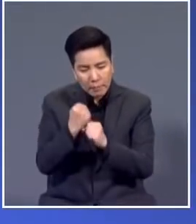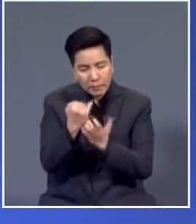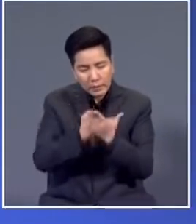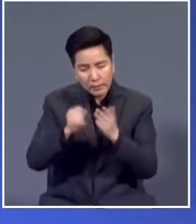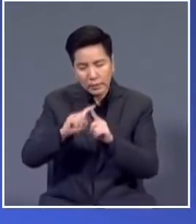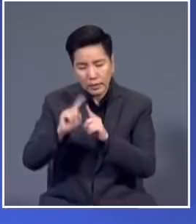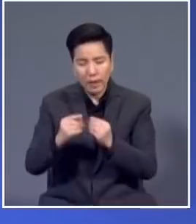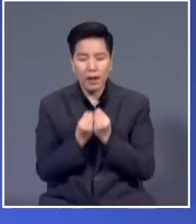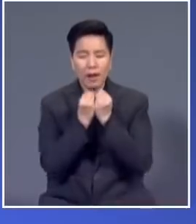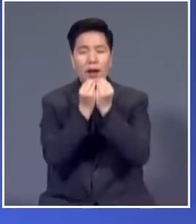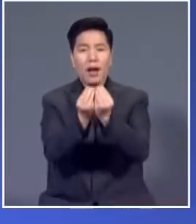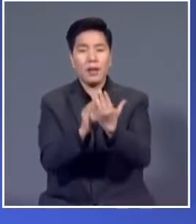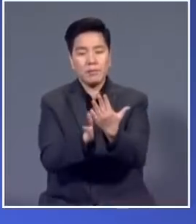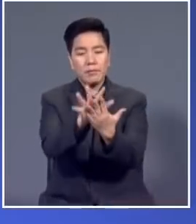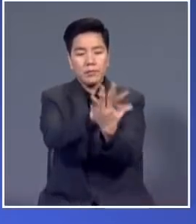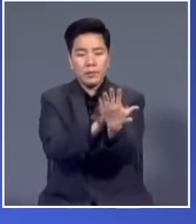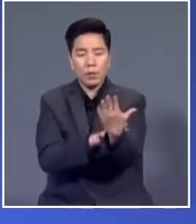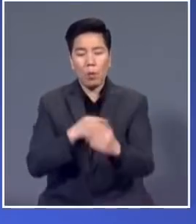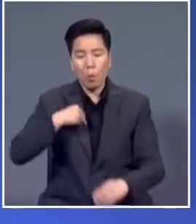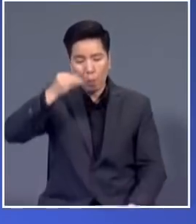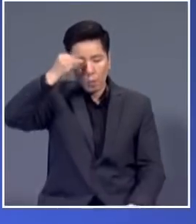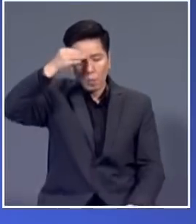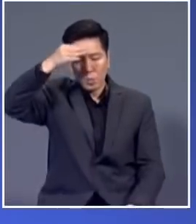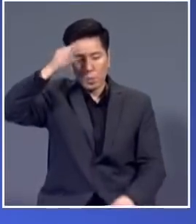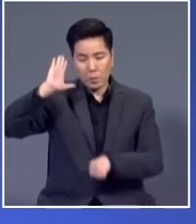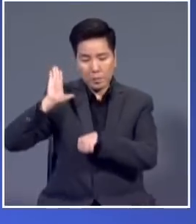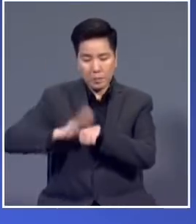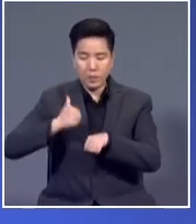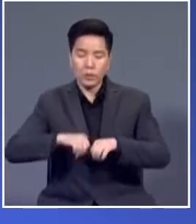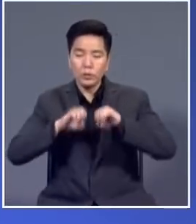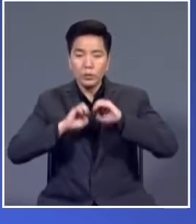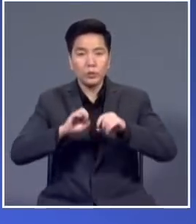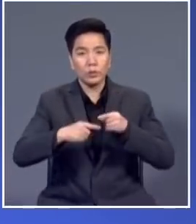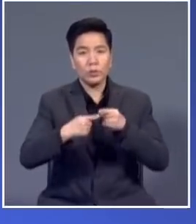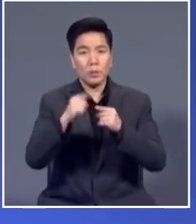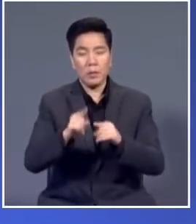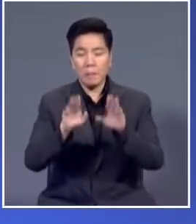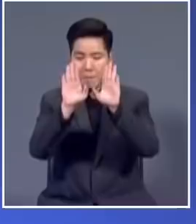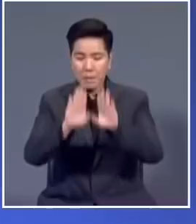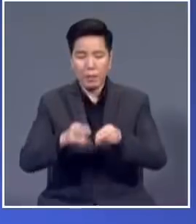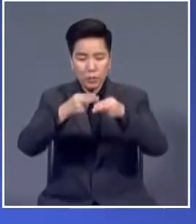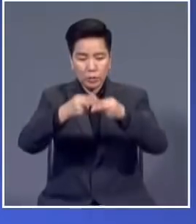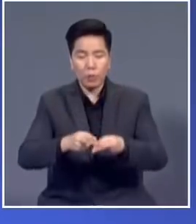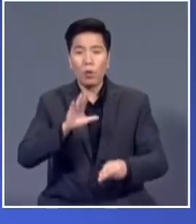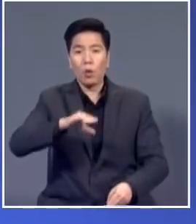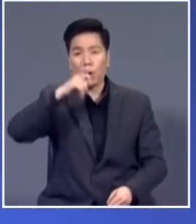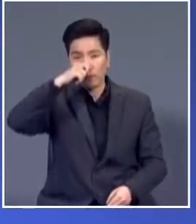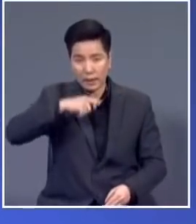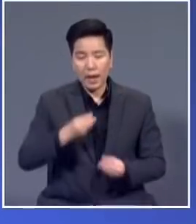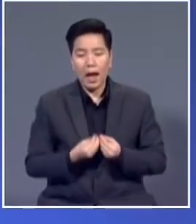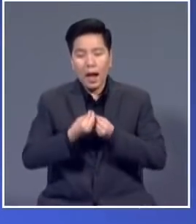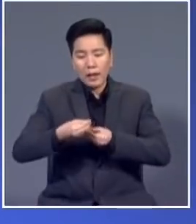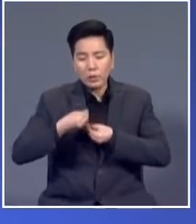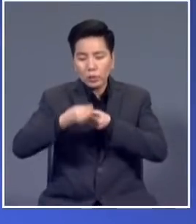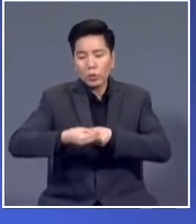ลงชาติบ้านเมืองและเผยแพร่ความรู้ถ่ายทอดความสามารถซึ่งก็เป็นเอกลักษณ์มรดกของชาติสู่คนรุ่นใหม่สืบส